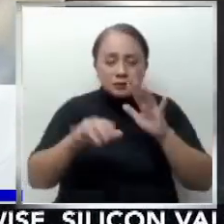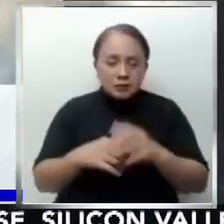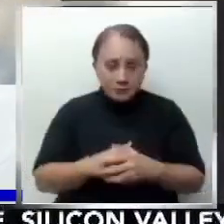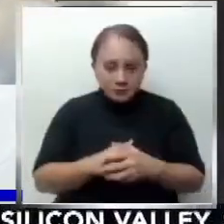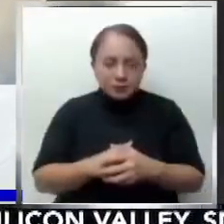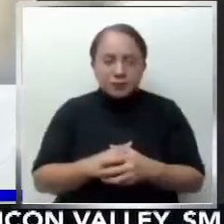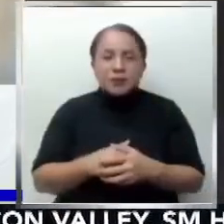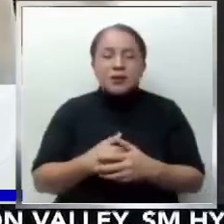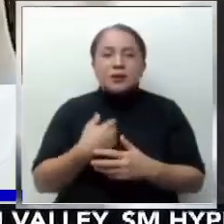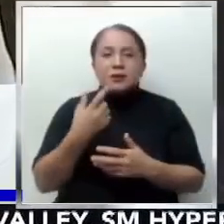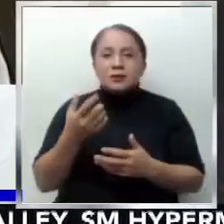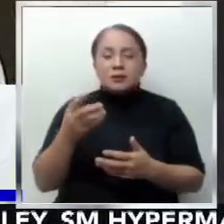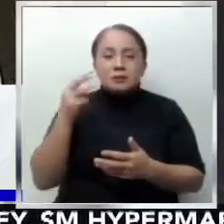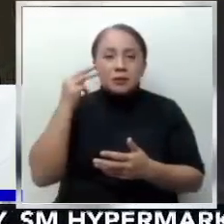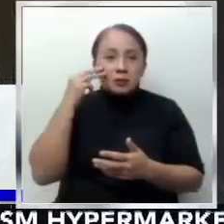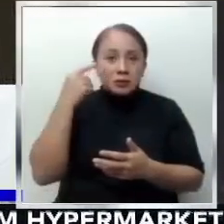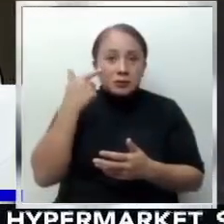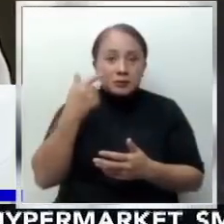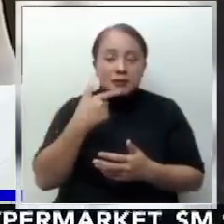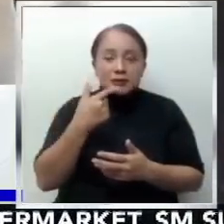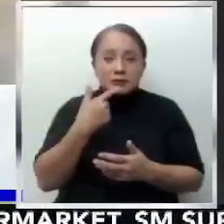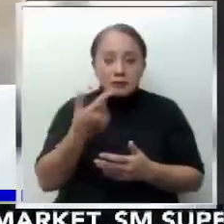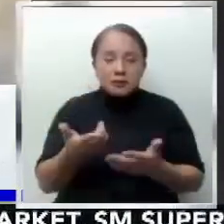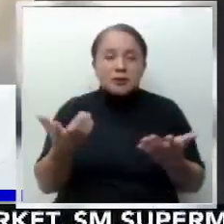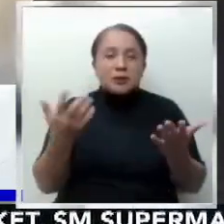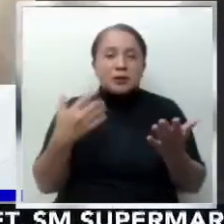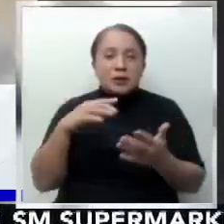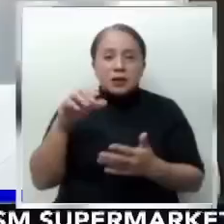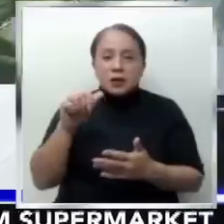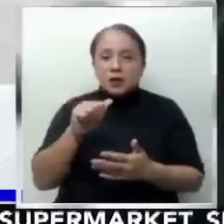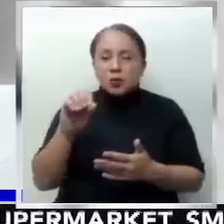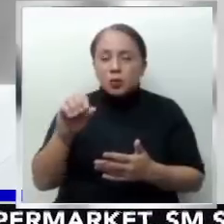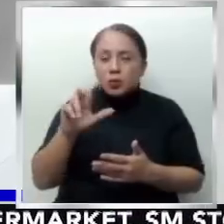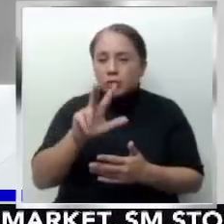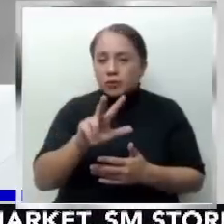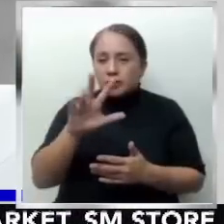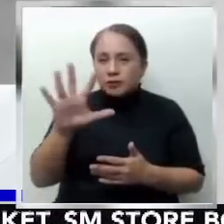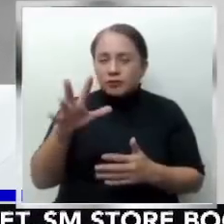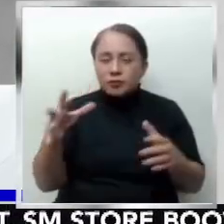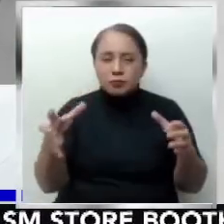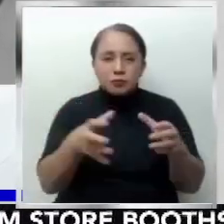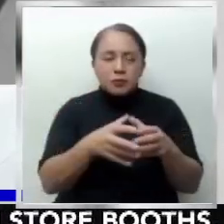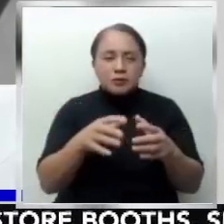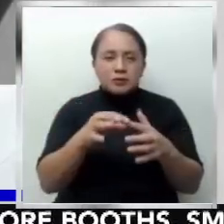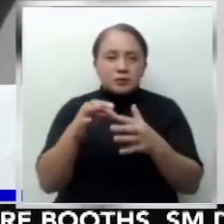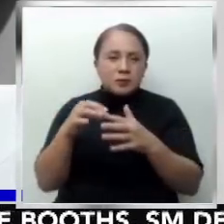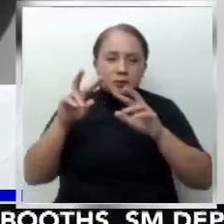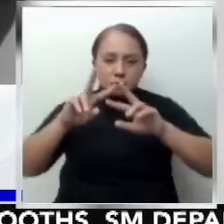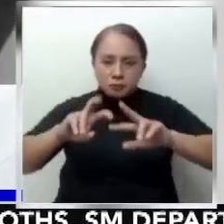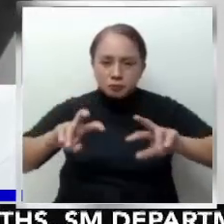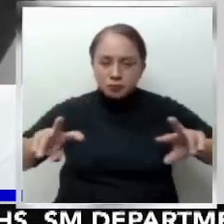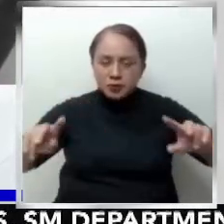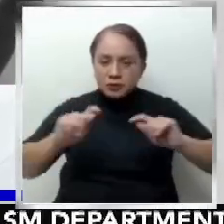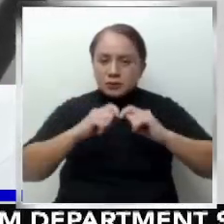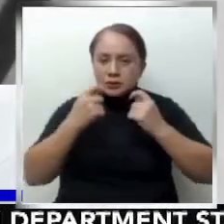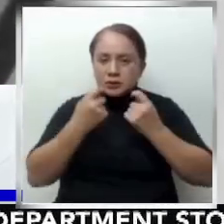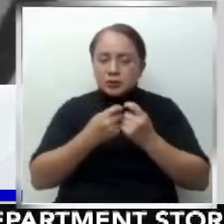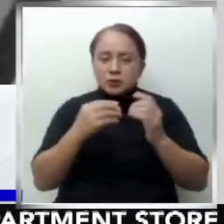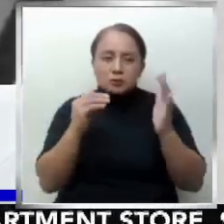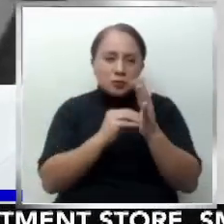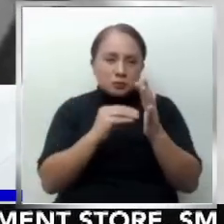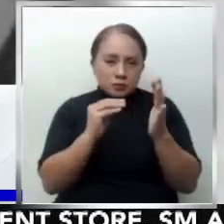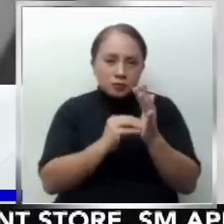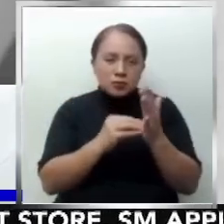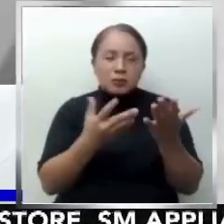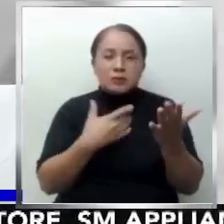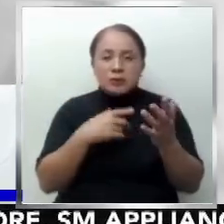Secretary Menardo Guevara sa pamamagitan ng AO 35, binuo ang isang special investigation team ng mga prosecutor para